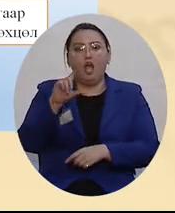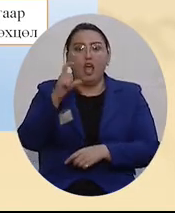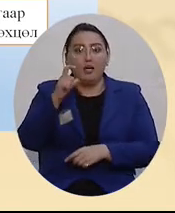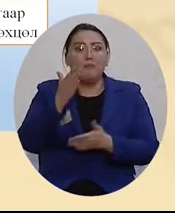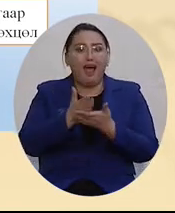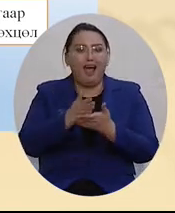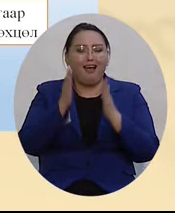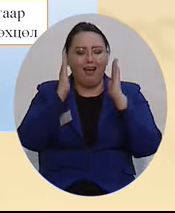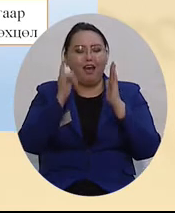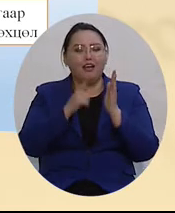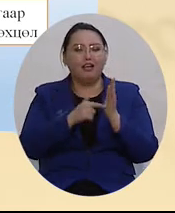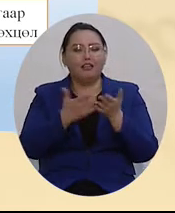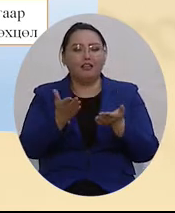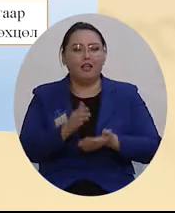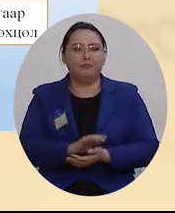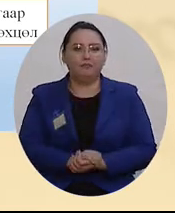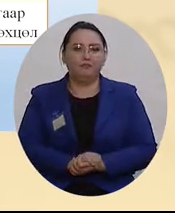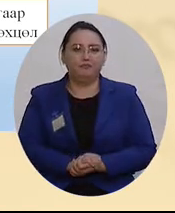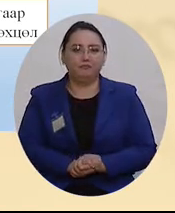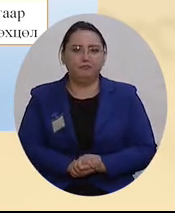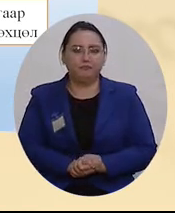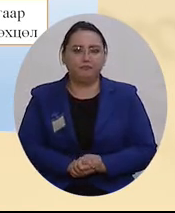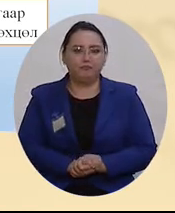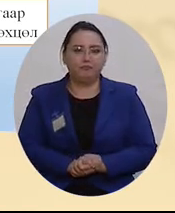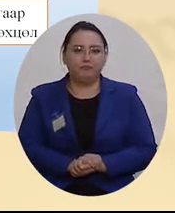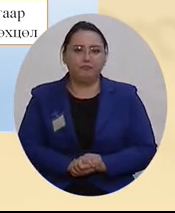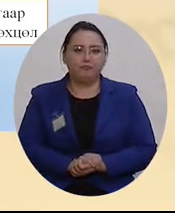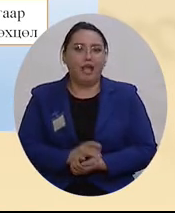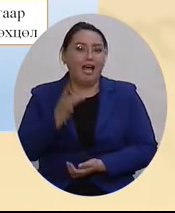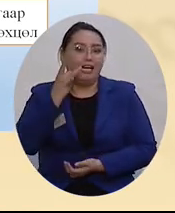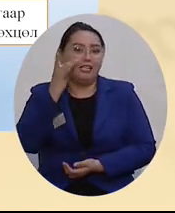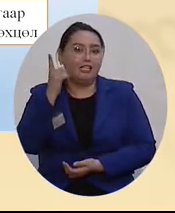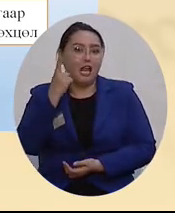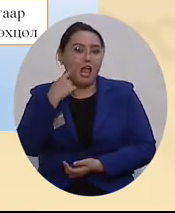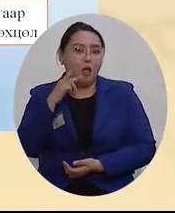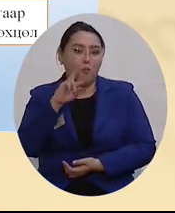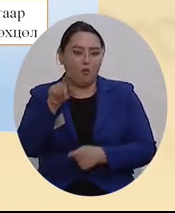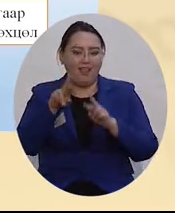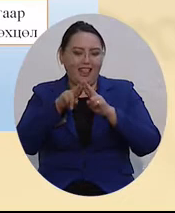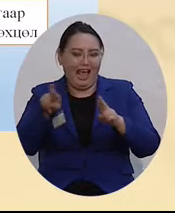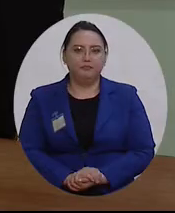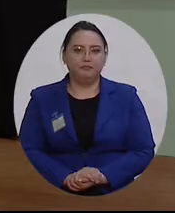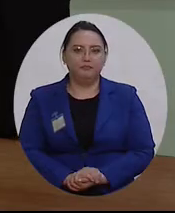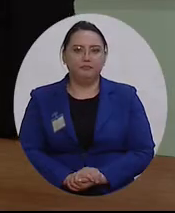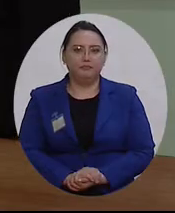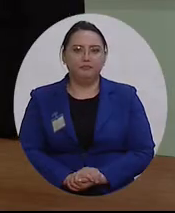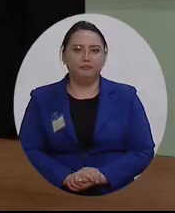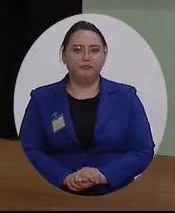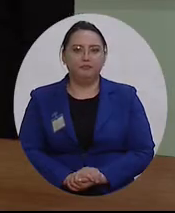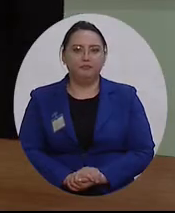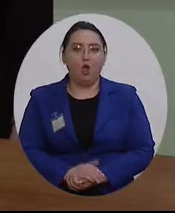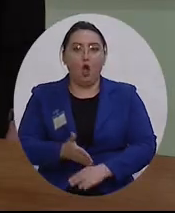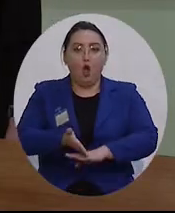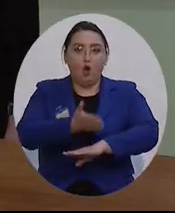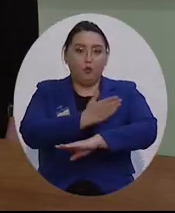нь мөн ирээдүйн цагаар тодтоо олбох хээ нөхцөл. За мөн ир им үгээр нь ялган бичдэгэ. За бүгдээрээ